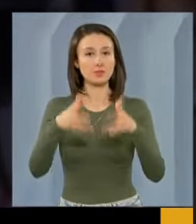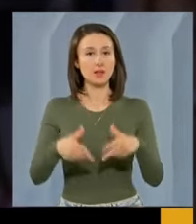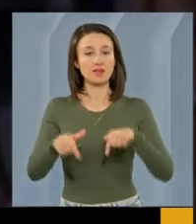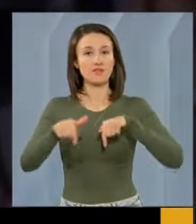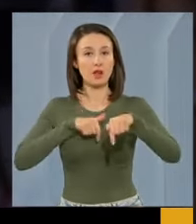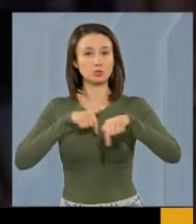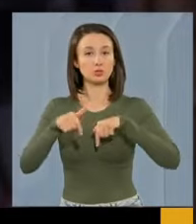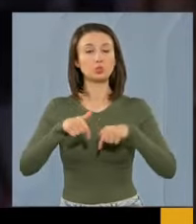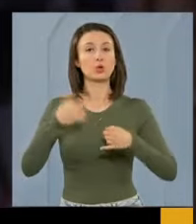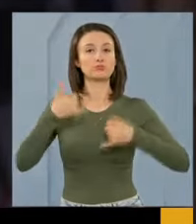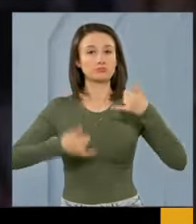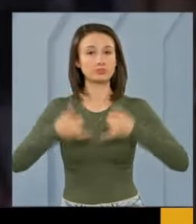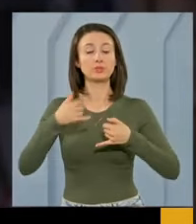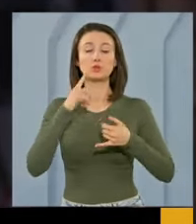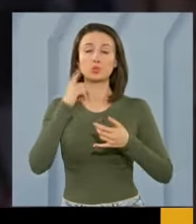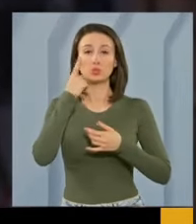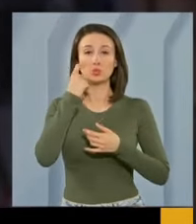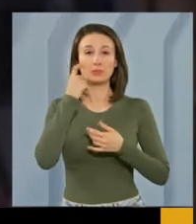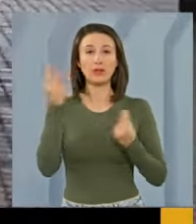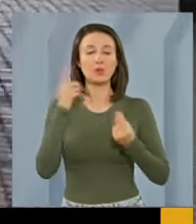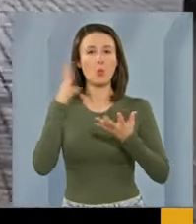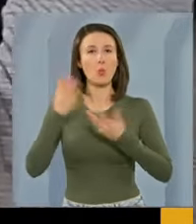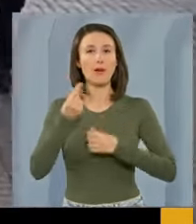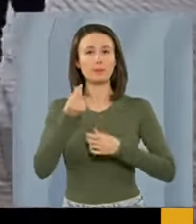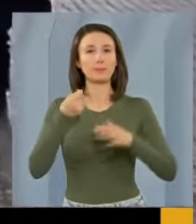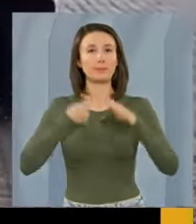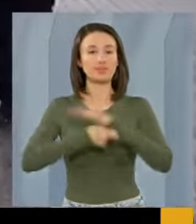Rutiere sunt suspectați de luare de mită.